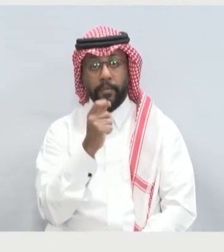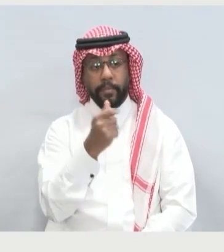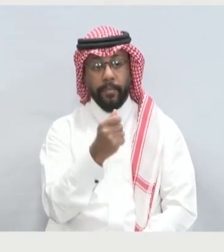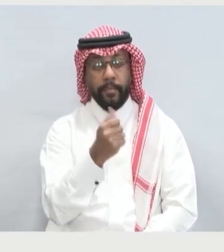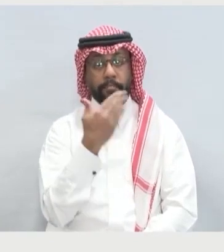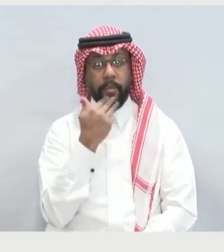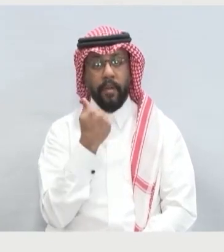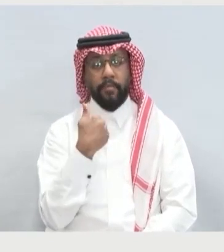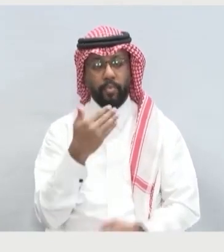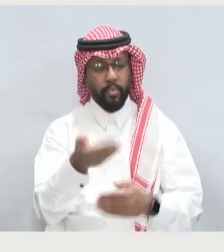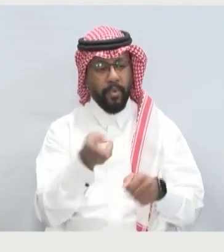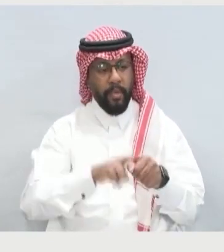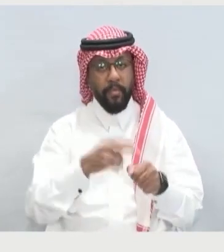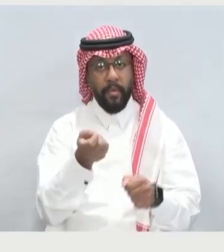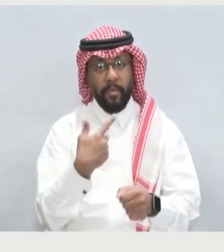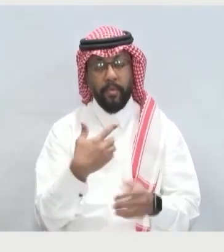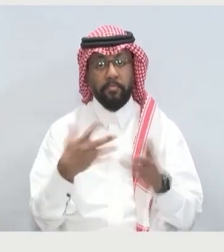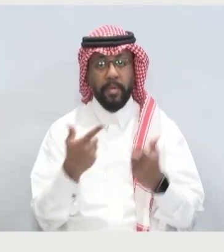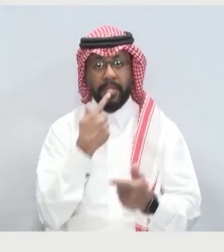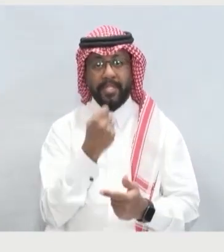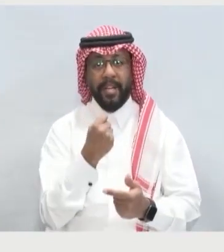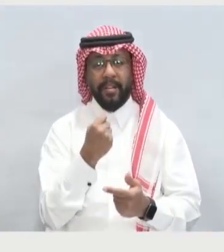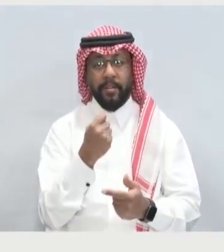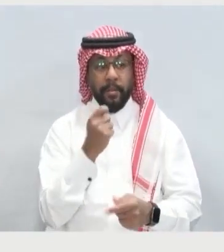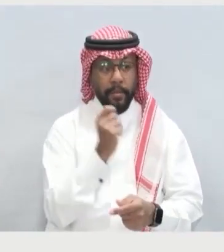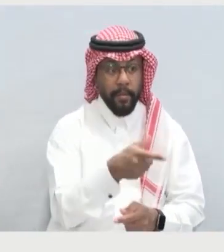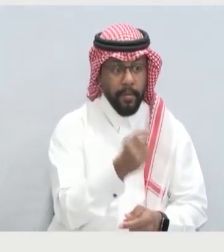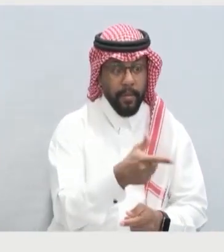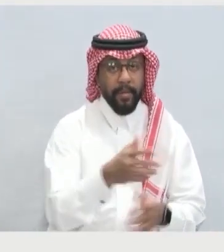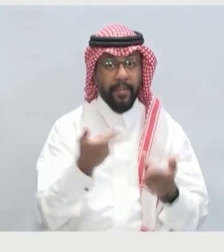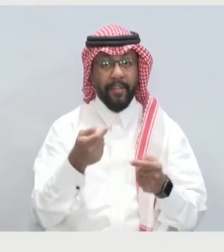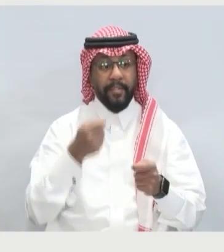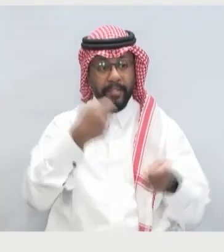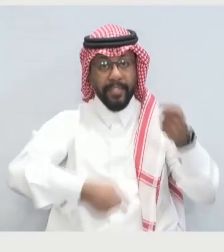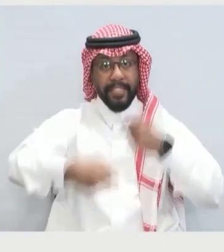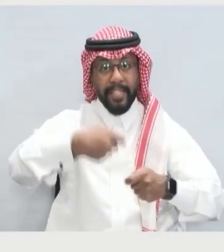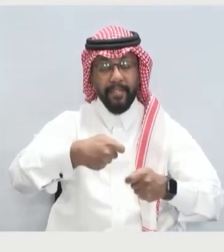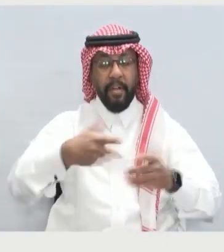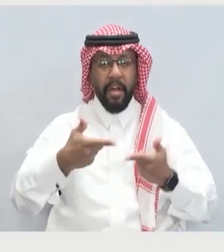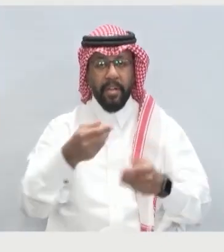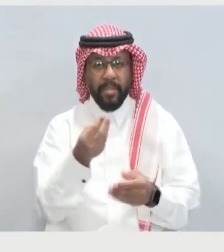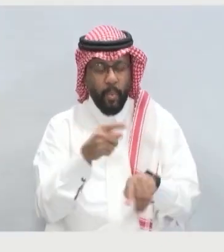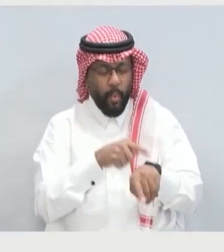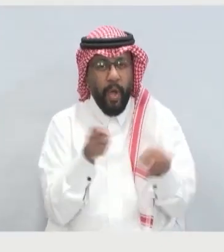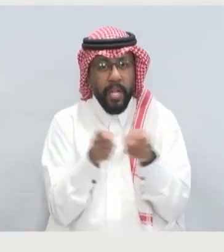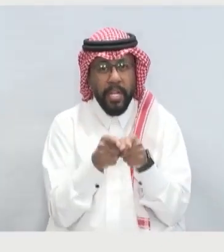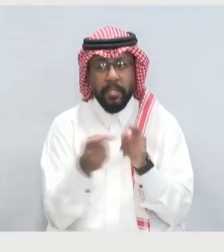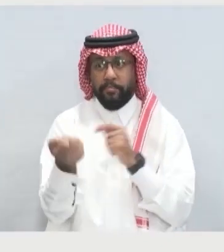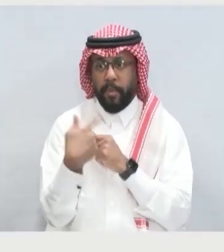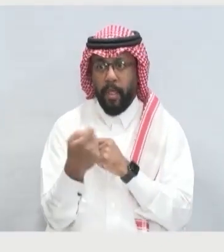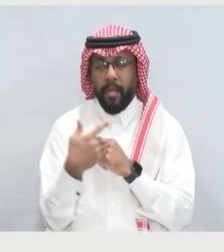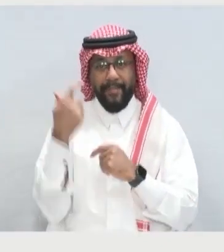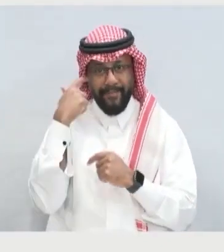لا يحقق اي عائد يتم استثماره او استثمار جزء منه في ادوات نقديه قصيره الاجل كما اشرنا لها